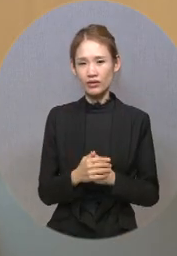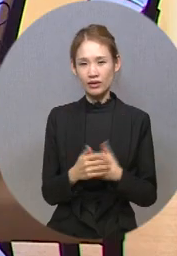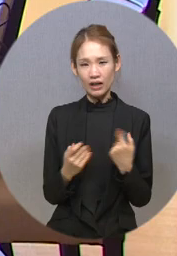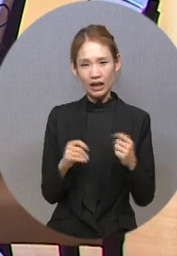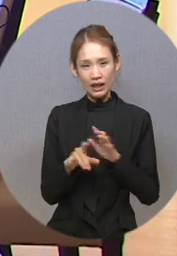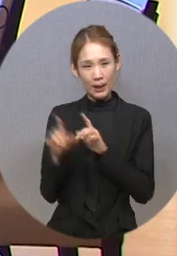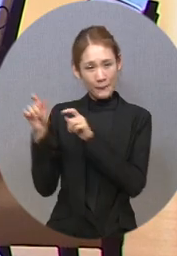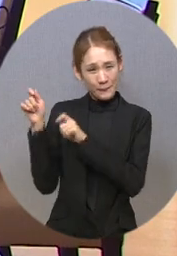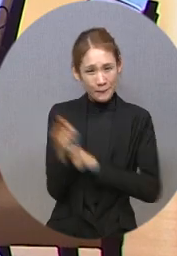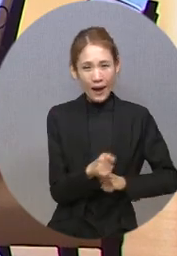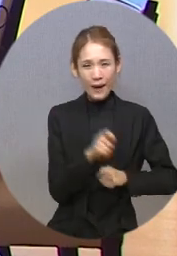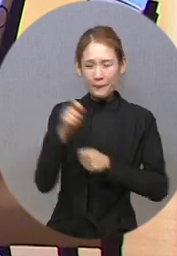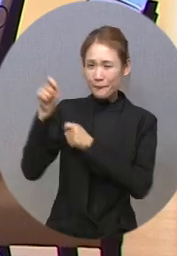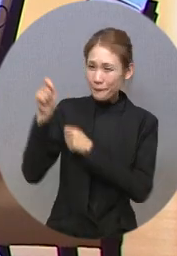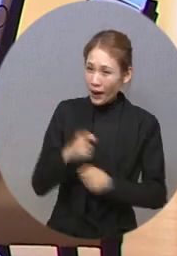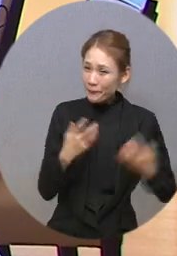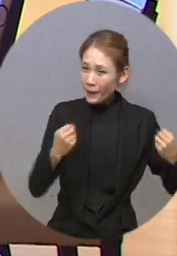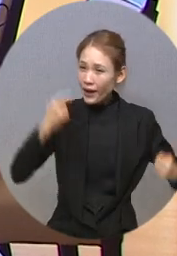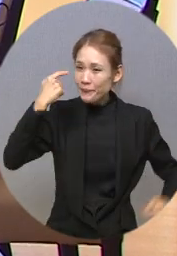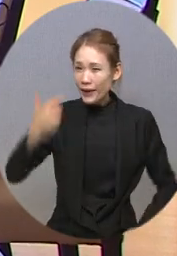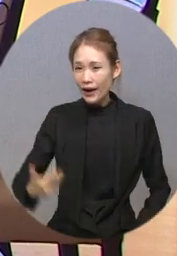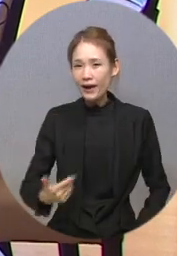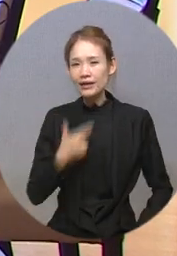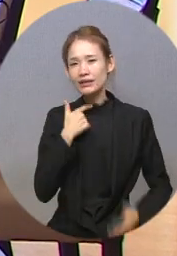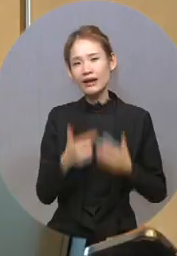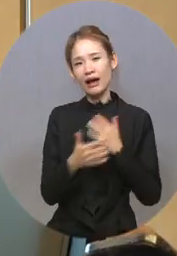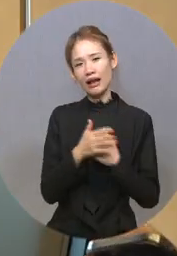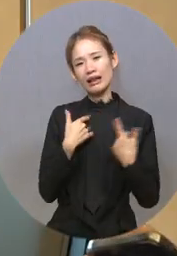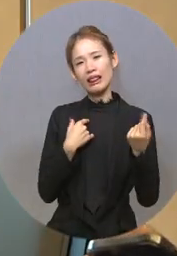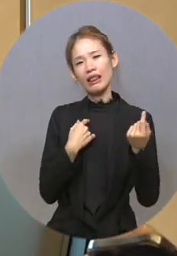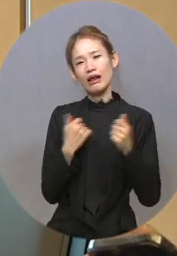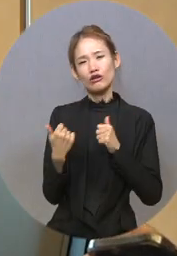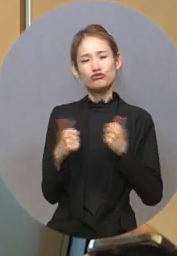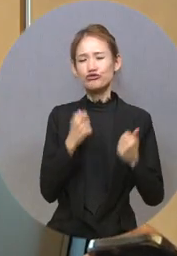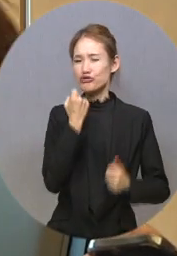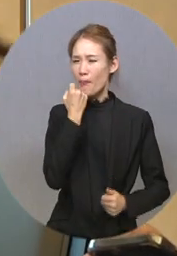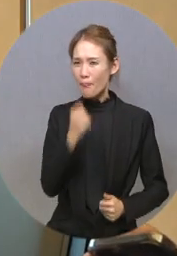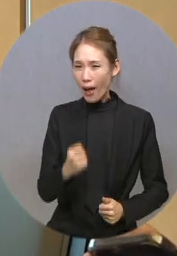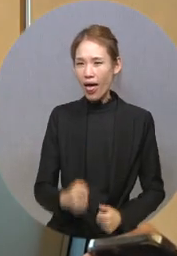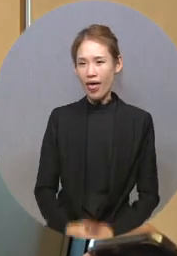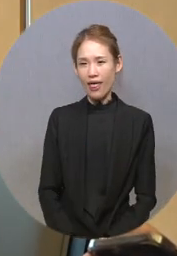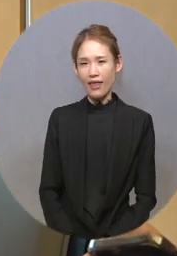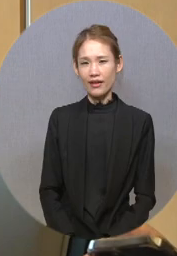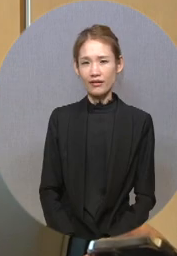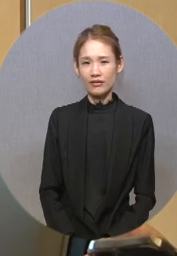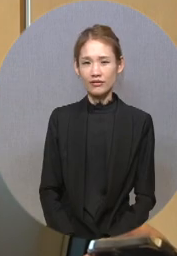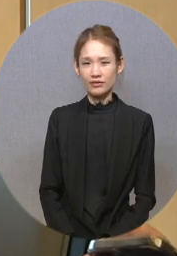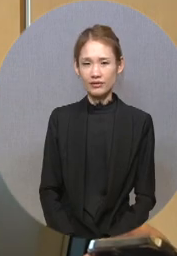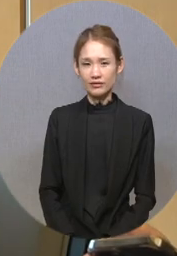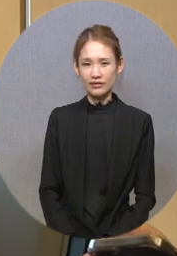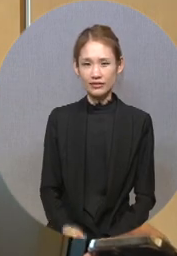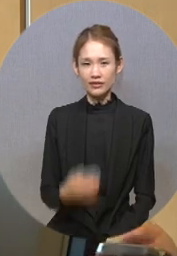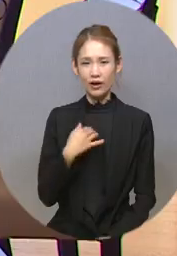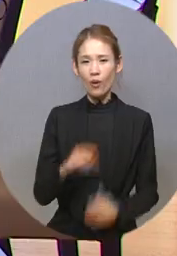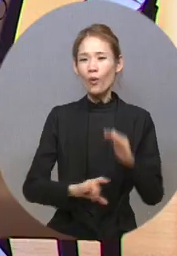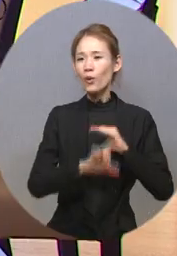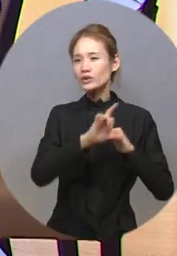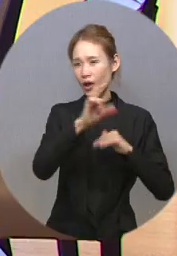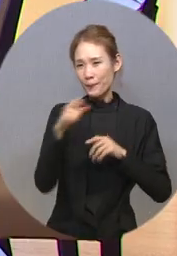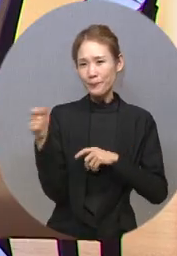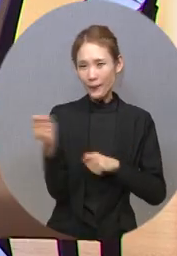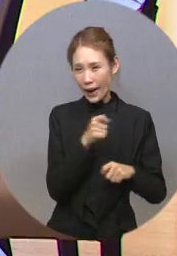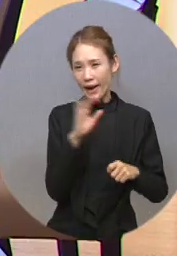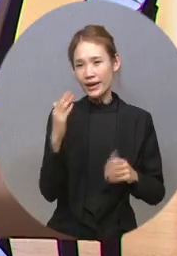쳐봤지? 오빠, 나 첫 촬영을 이 날씨에 쳤어. 아, 진짜 너무 더워. 나 진짜 제작진분들 진짜 욕나고. 요새는 오전에 쳐야 돼.